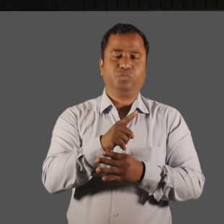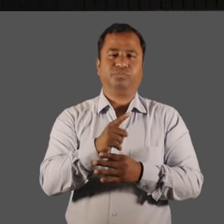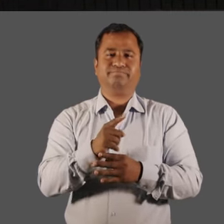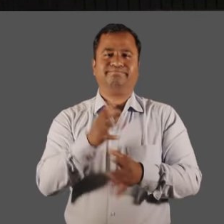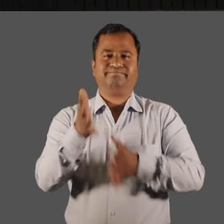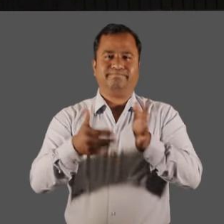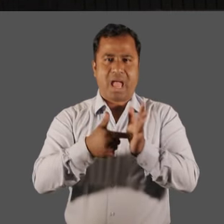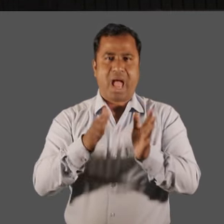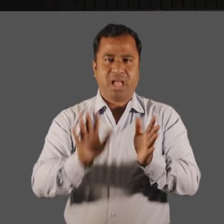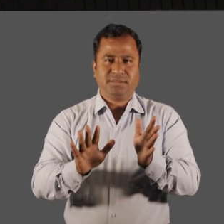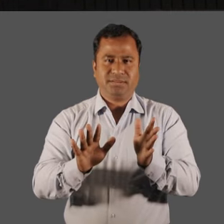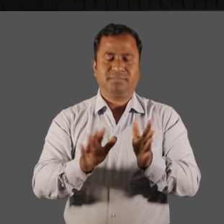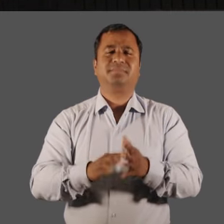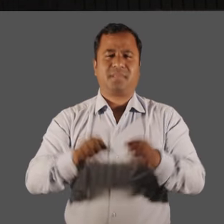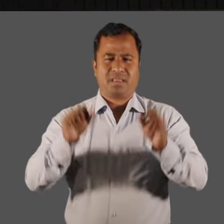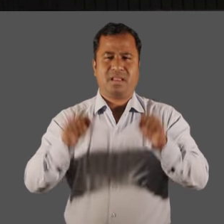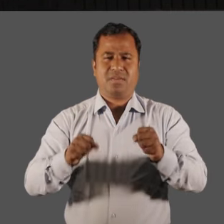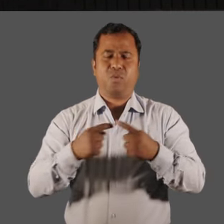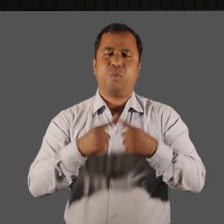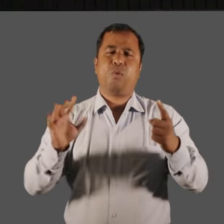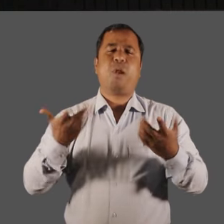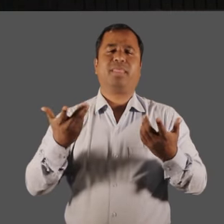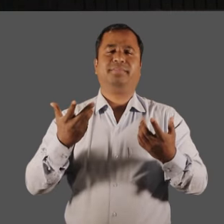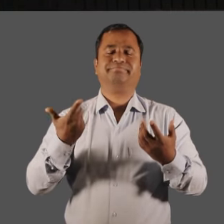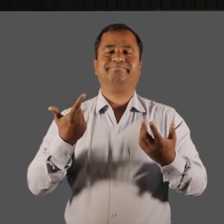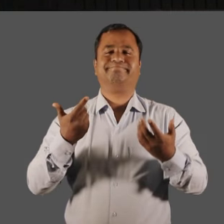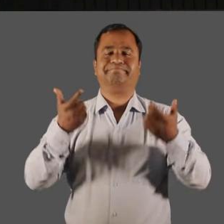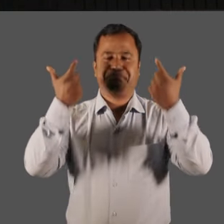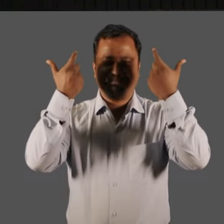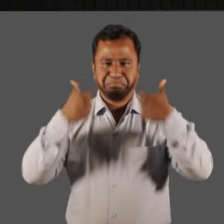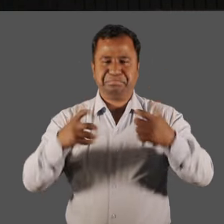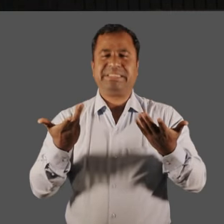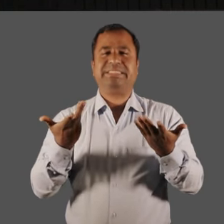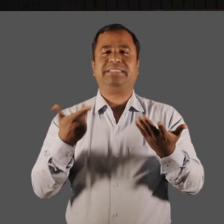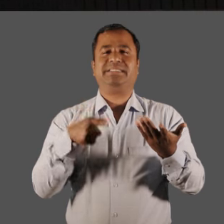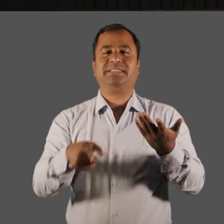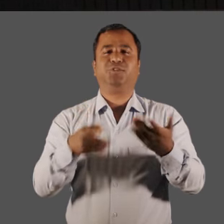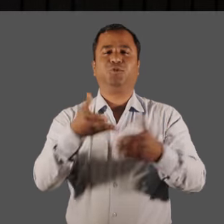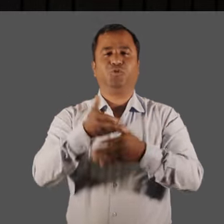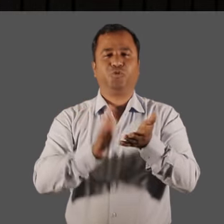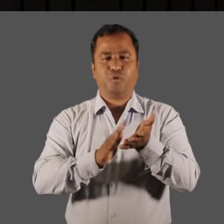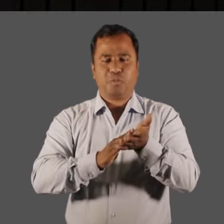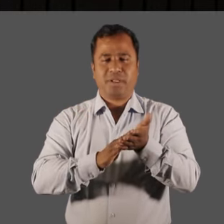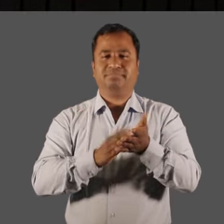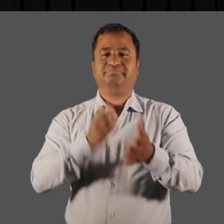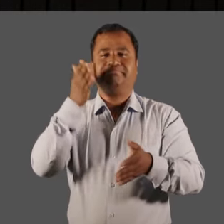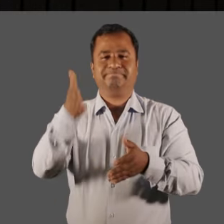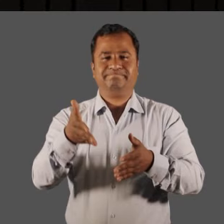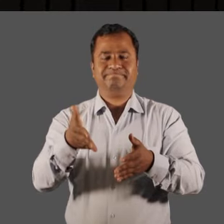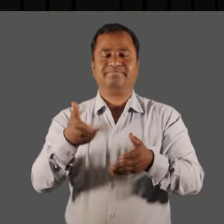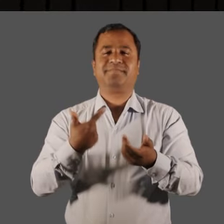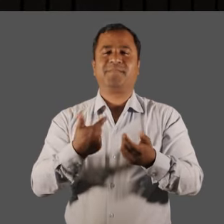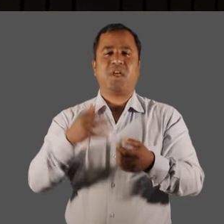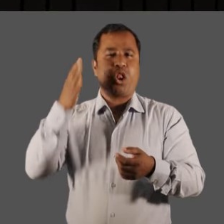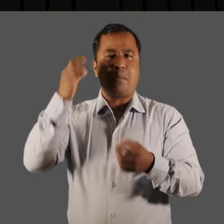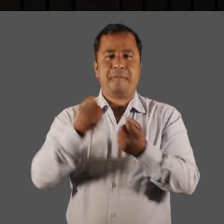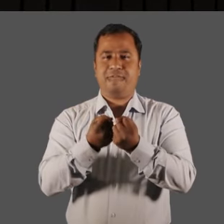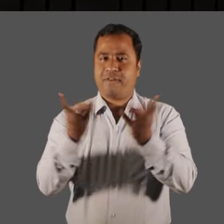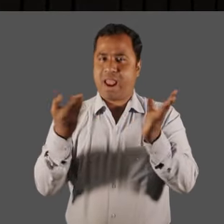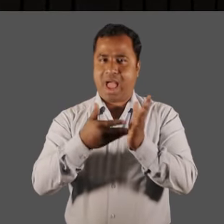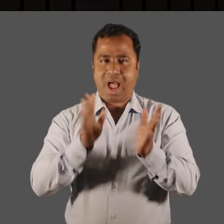এরকম ঘটনা? এরকম প্রচুর। আমরা হয়তো বা একটা সোশ্যাল গ্যাদারিং এ গেছি, বা জি, একটা বিয়েতে হতে পারে বা জন্মদিন, আশেপাশে তো অনেক হিয়ারিং পার্সনরা